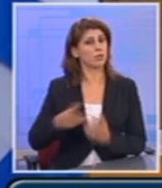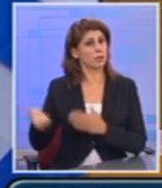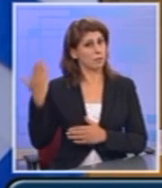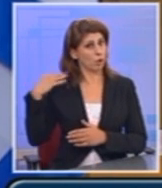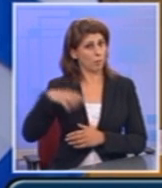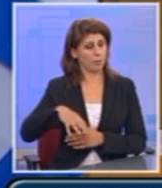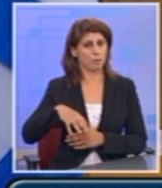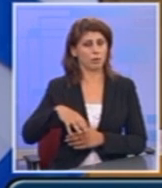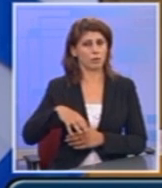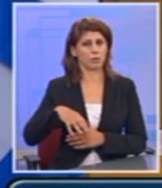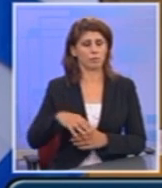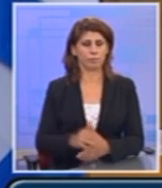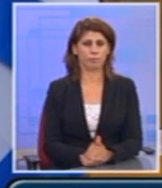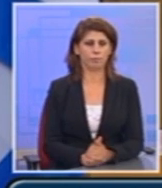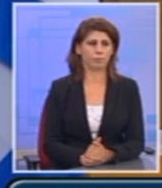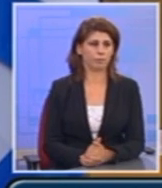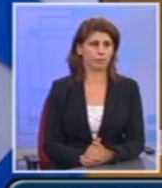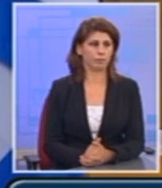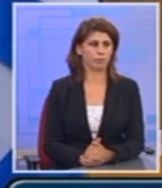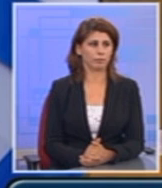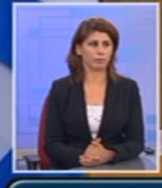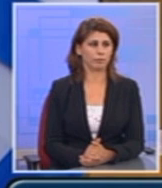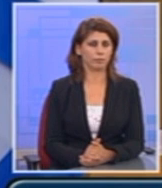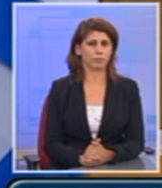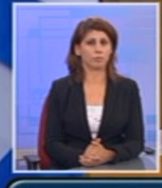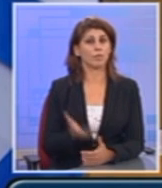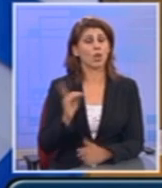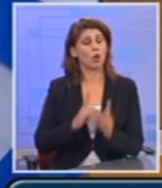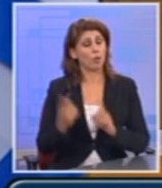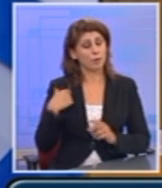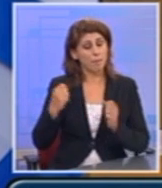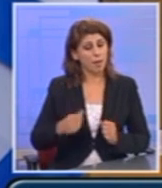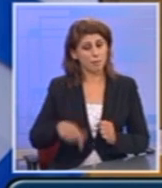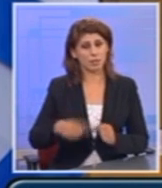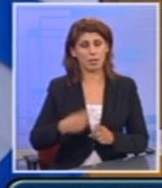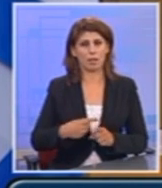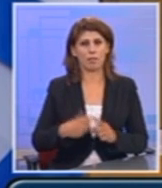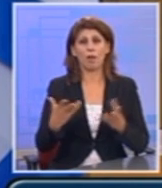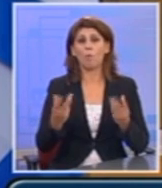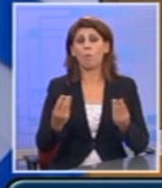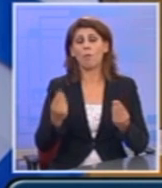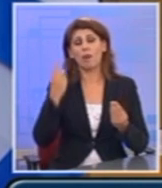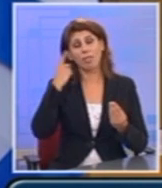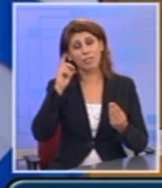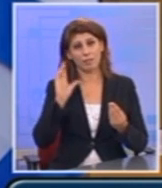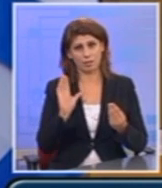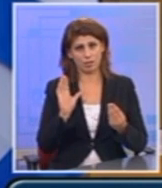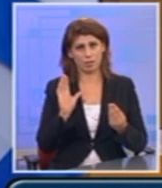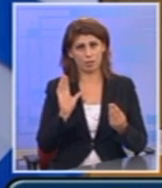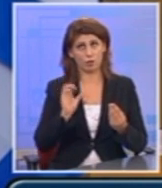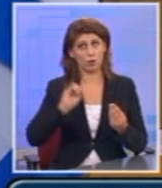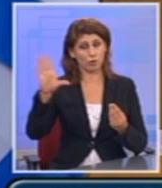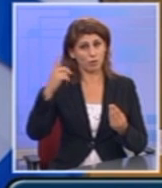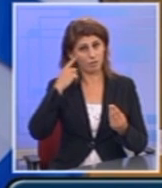περίοδο όσοι ήμασταν στη χώρα αυτή πολλά από αυτά δεν είναι γνωστά στο